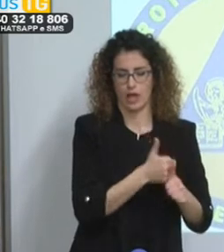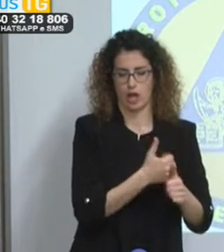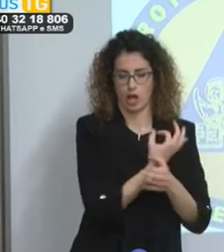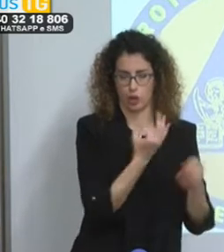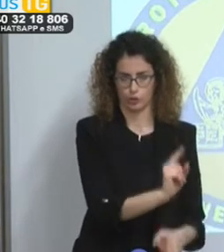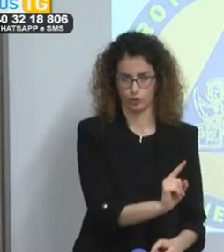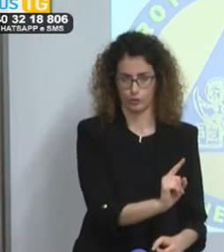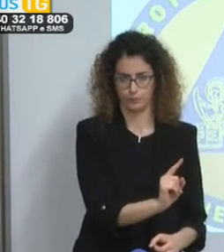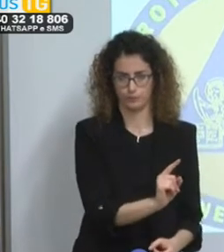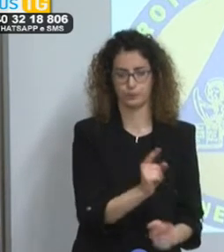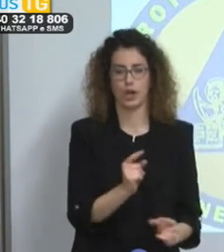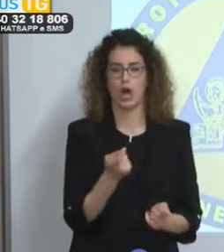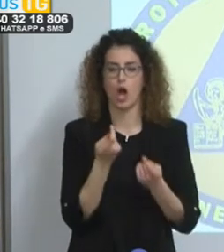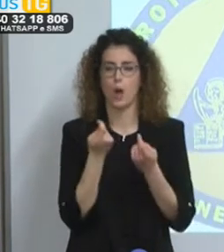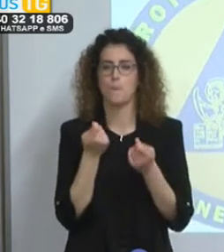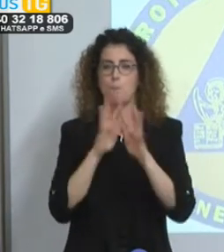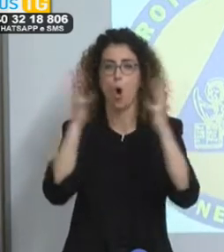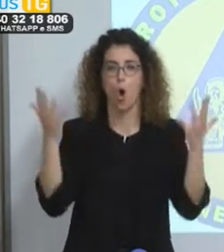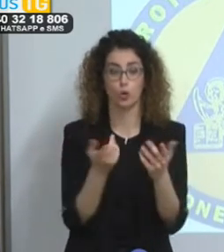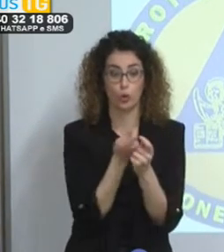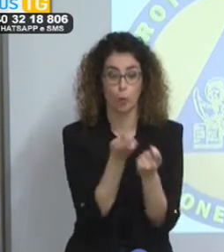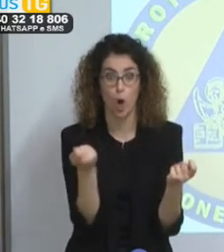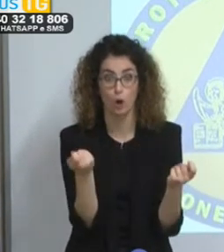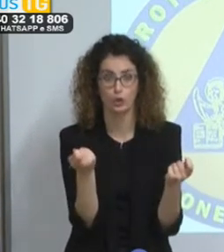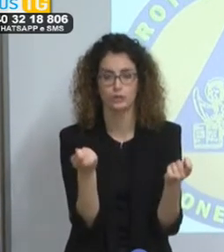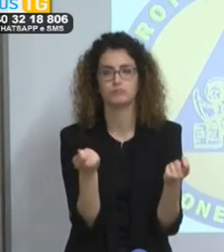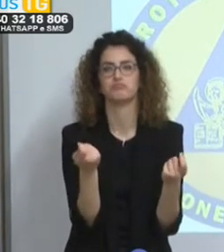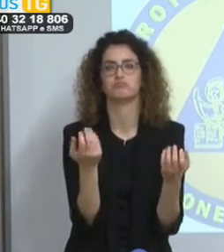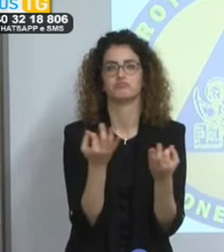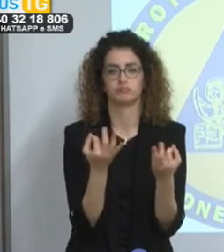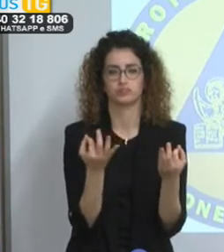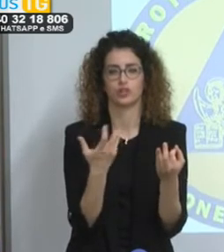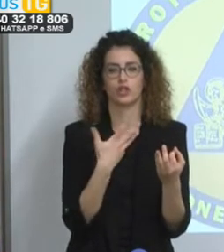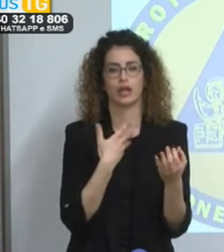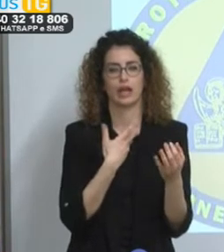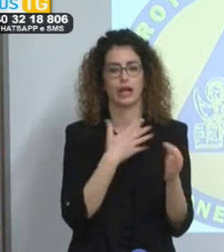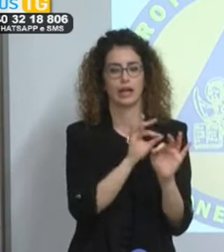non ci giustifica, ma se fossero pochi per tutto il mondo, ma c'è chi andrà sui mercati